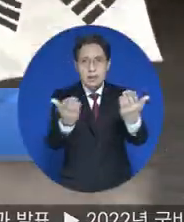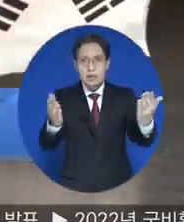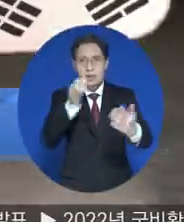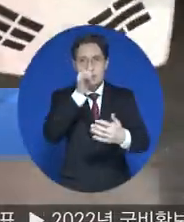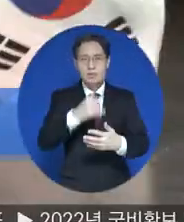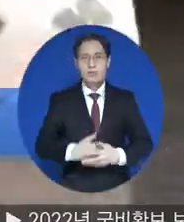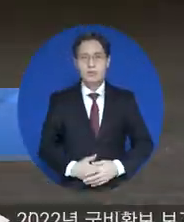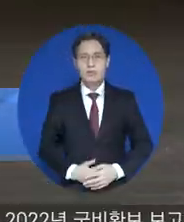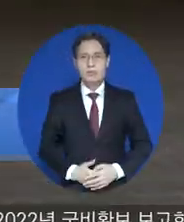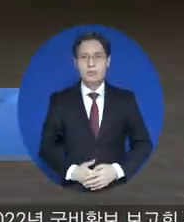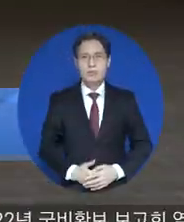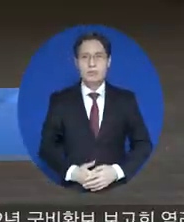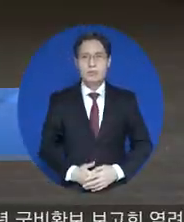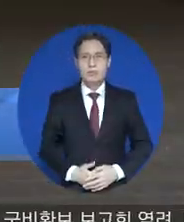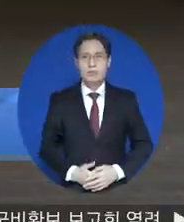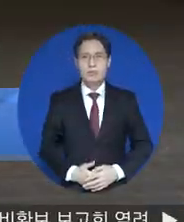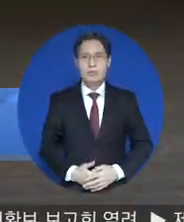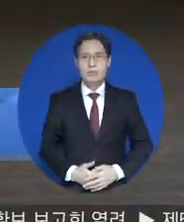됐습니다